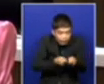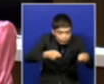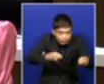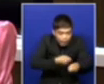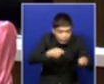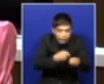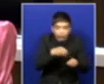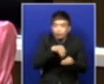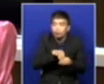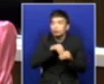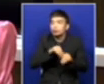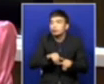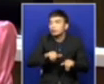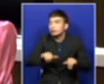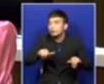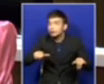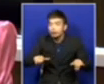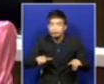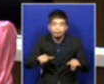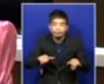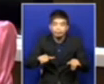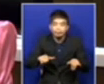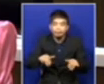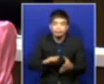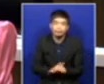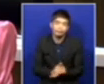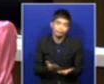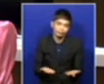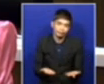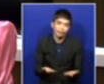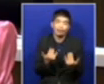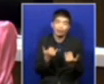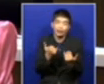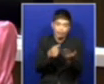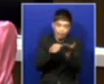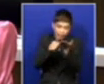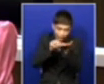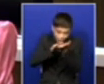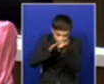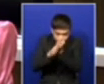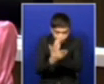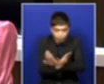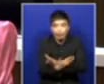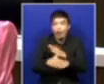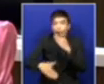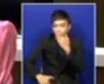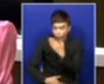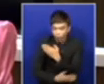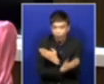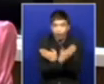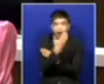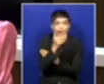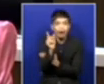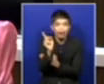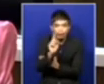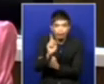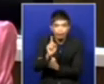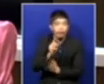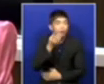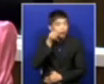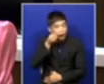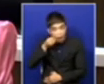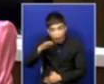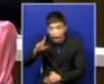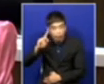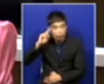ที่เคารพครับในวิกฤตมีโอกาสครับแต่โอกาสที่ว่านี้มีโอกาสอะไรรู้ไหมครับมีคนหลายคนกลับบ้านไม่ถูกครับ